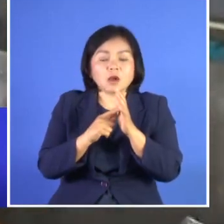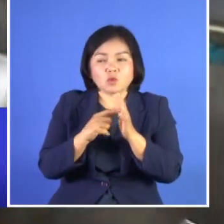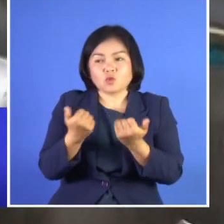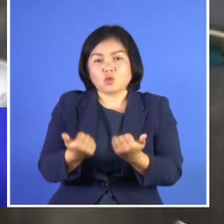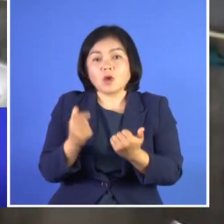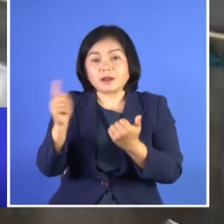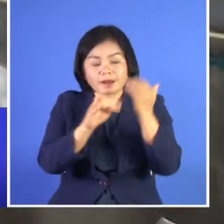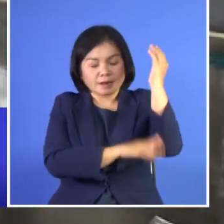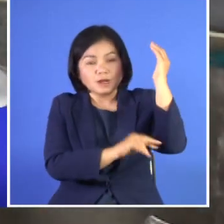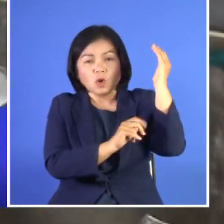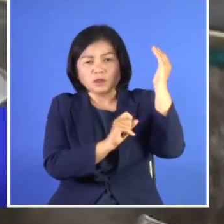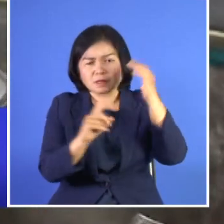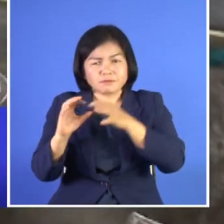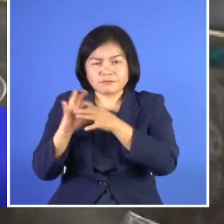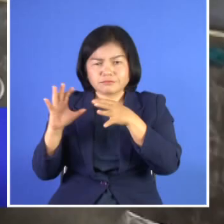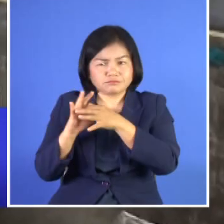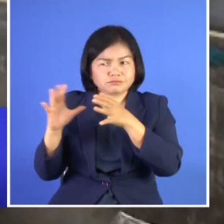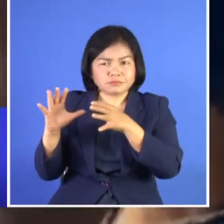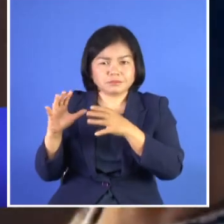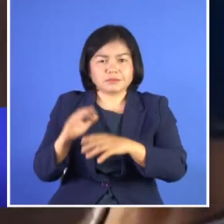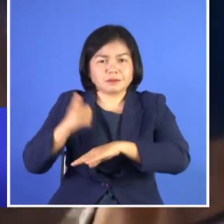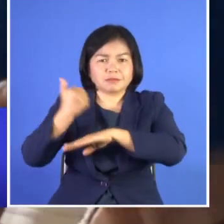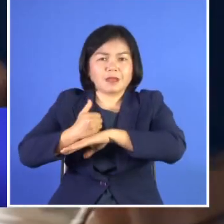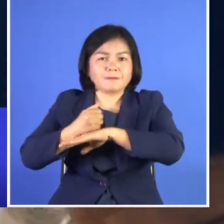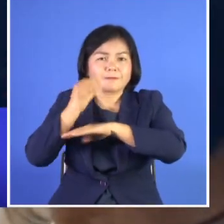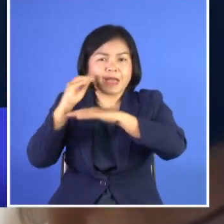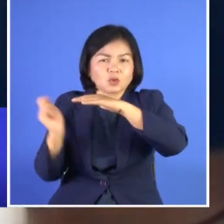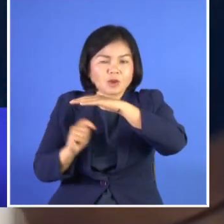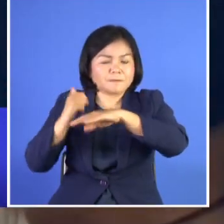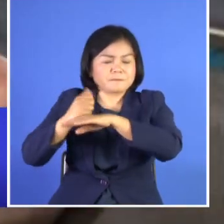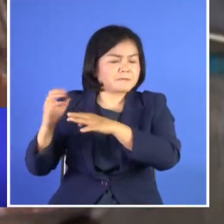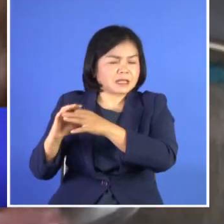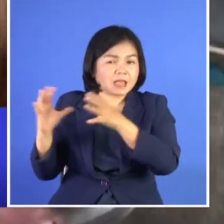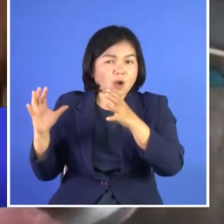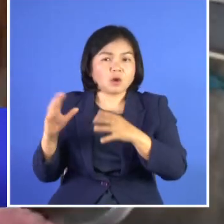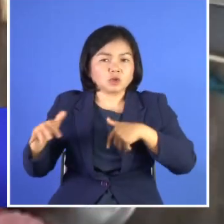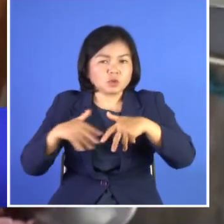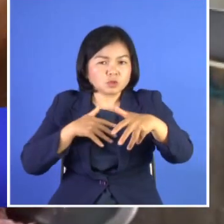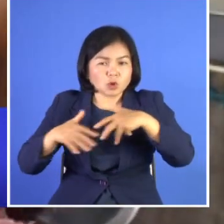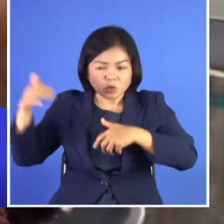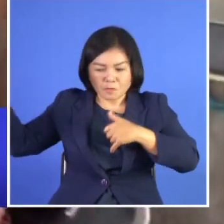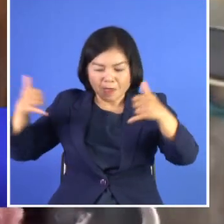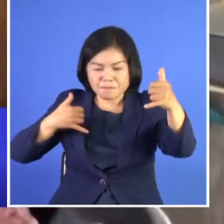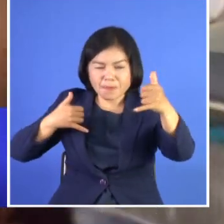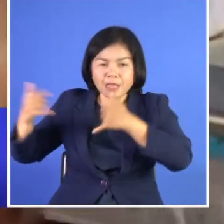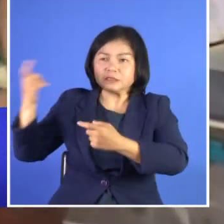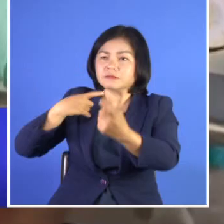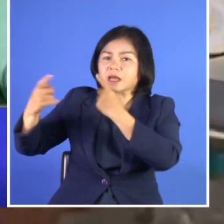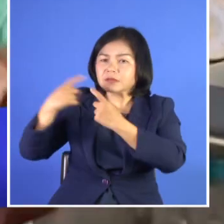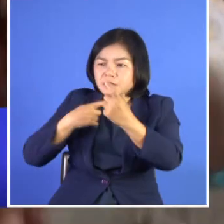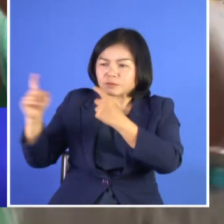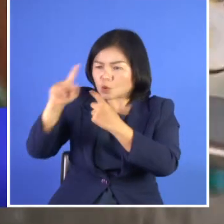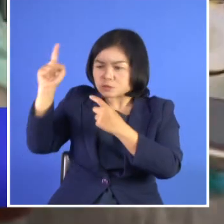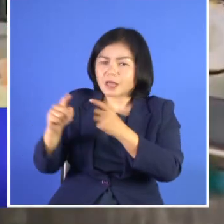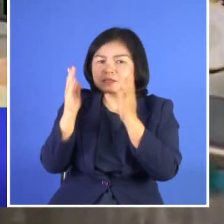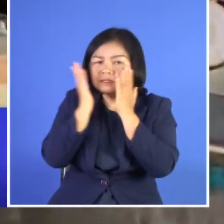างทุ่งใหญ่นครศรีธรรมราชนะฮะเขาบอกว่าตั้งแต่มีข่าวกำนันนกเนี่ยนะคนในพื้นที่ก็แวะเวียนมาสอบถามด้วยความสงสัย